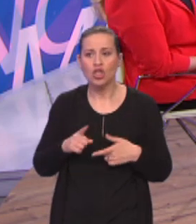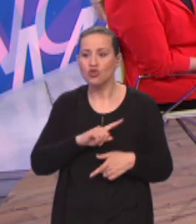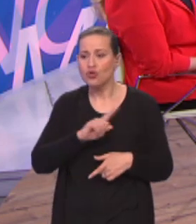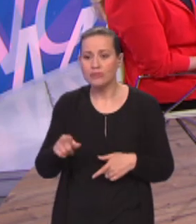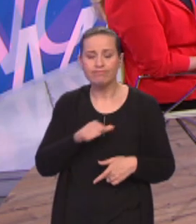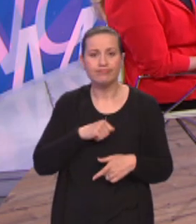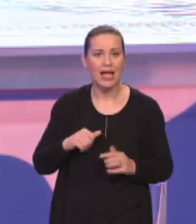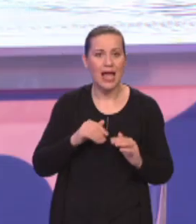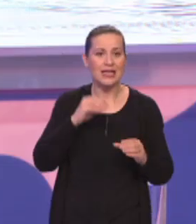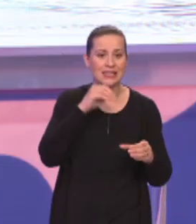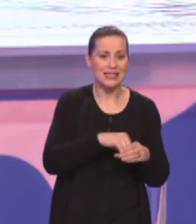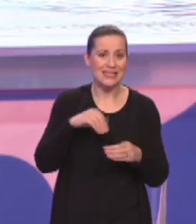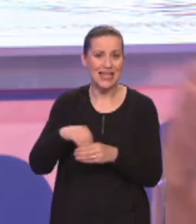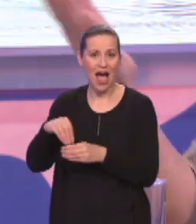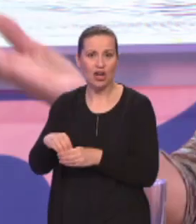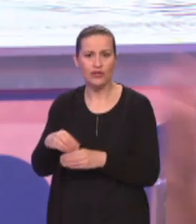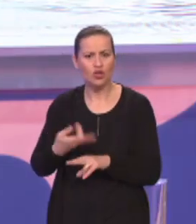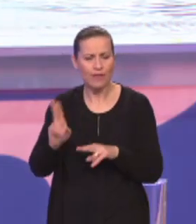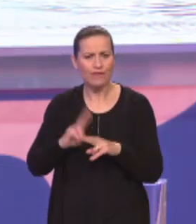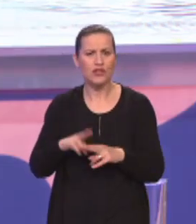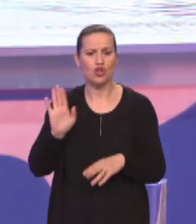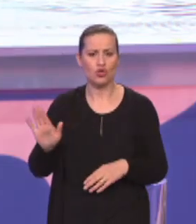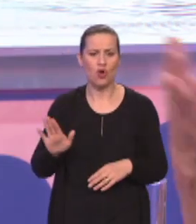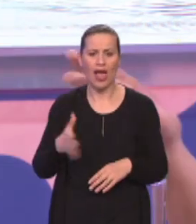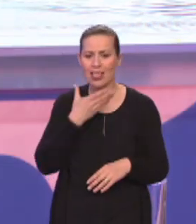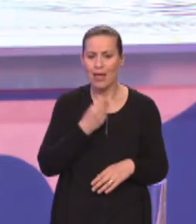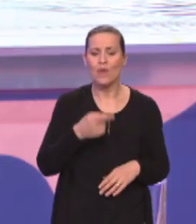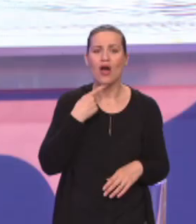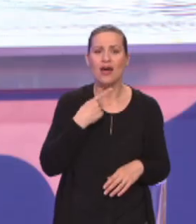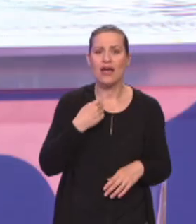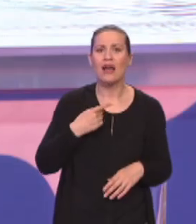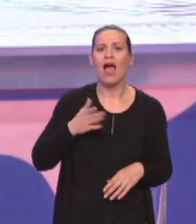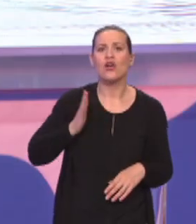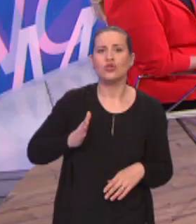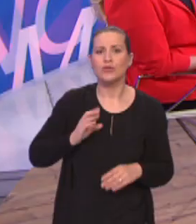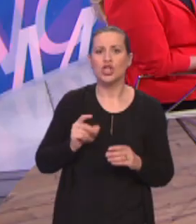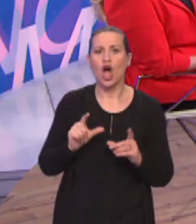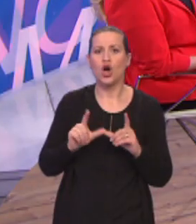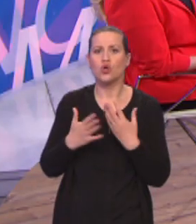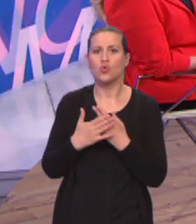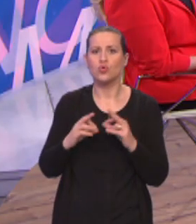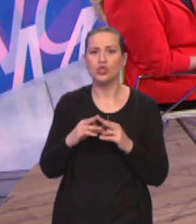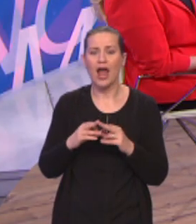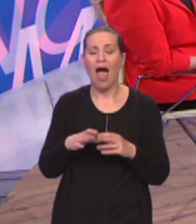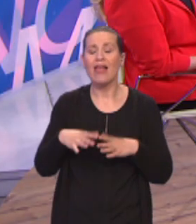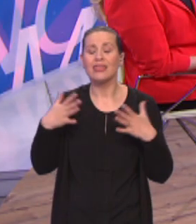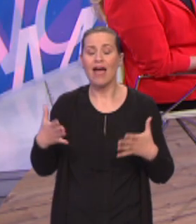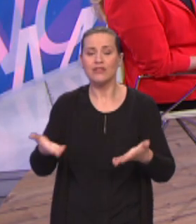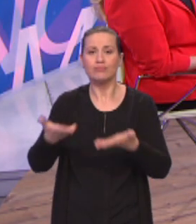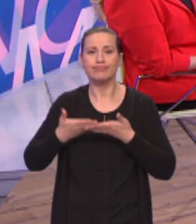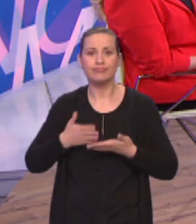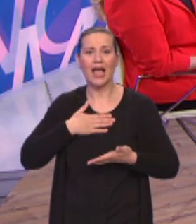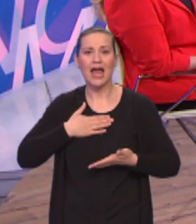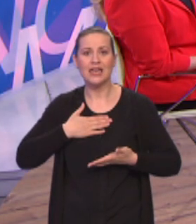samo stanovi, to je puno više od toga. Dakle, lijepo je rekla i gospođa Ruža, najveći darovi su naše vrijeme, naše